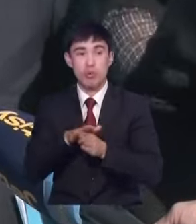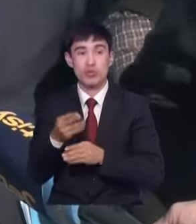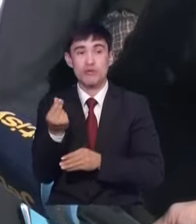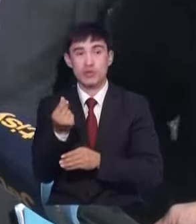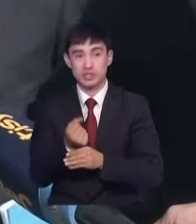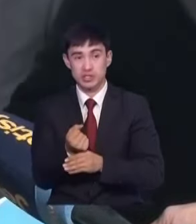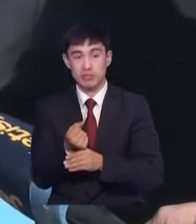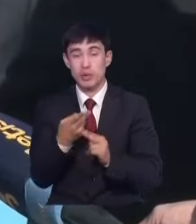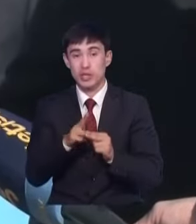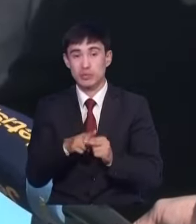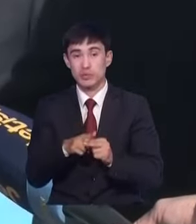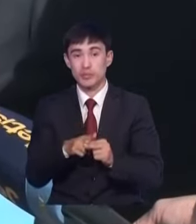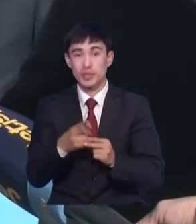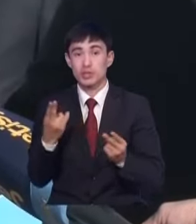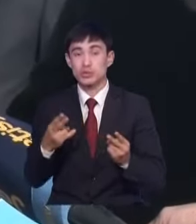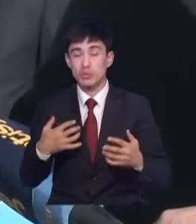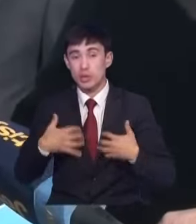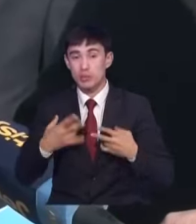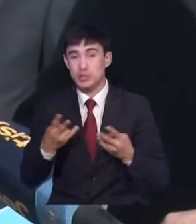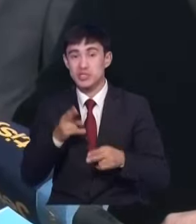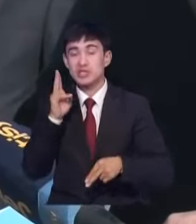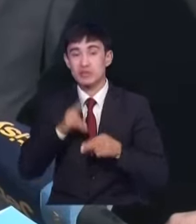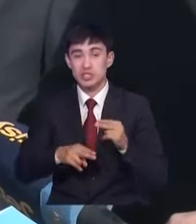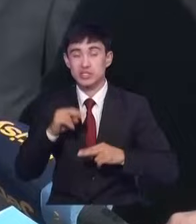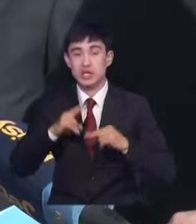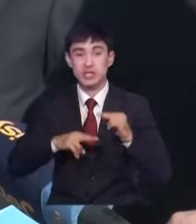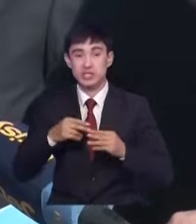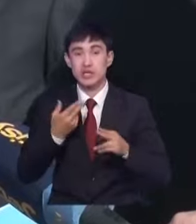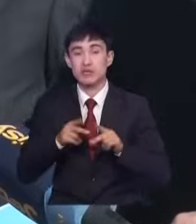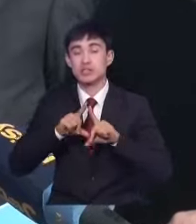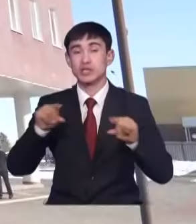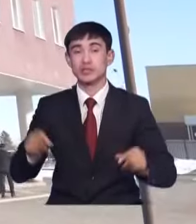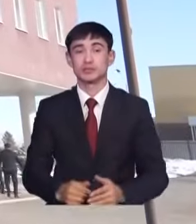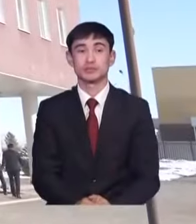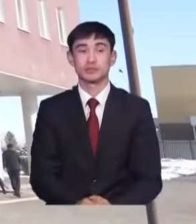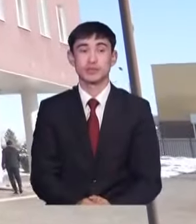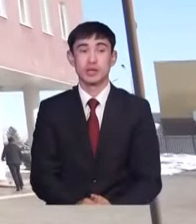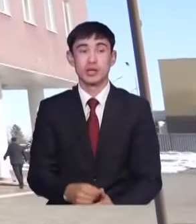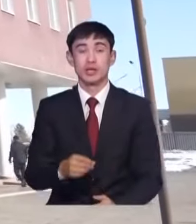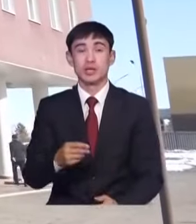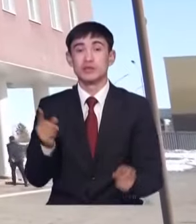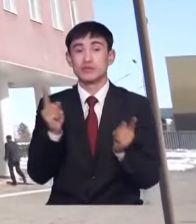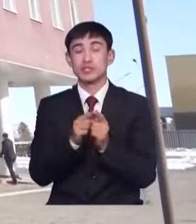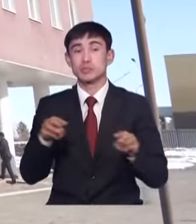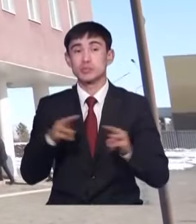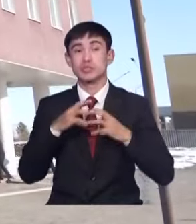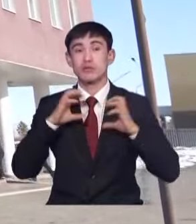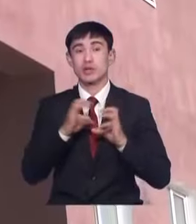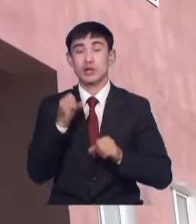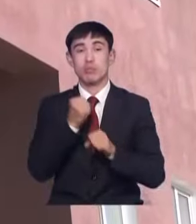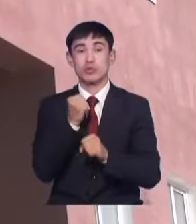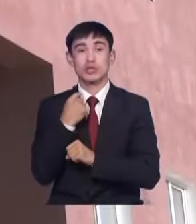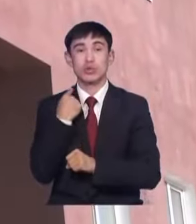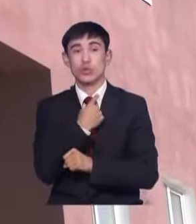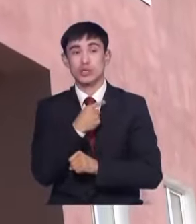финансирование поэтому стоит поторопиться с завершением строительства данного здания встретилась министр здравоохранения и с работниками